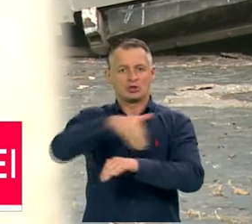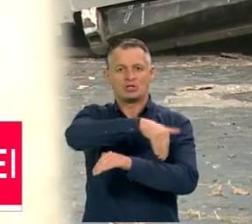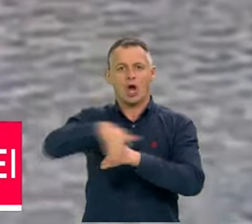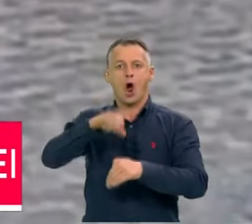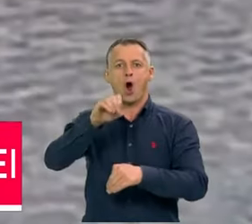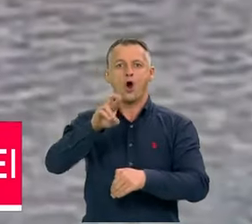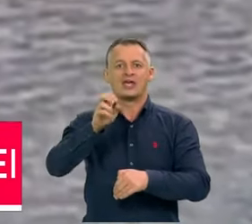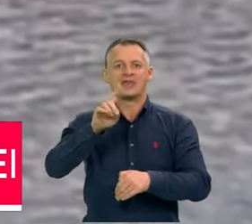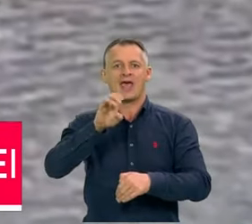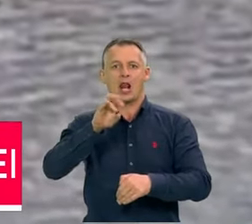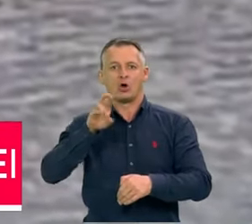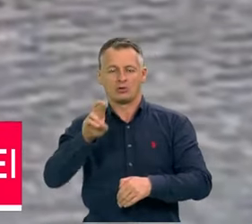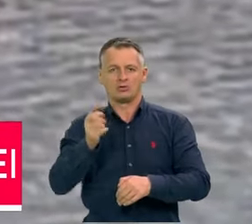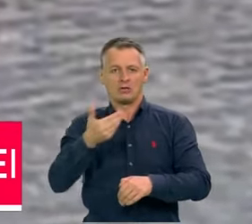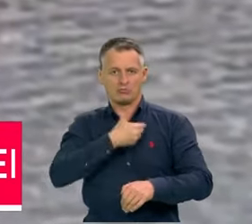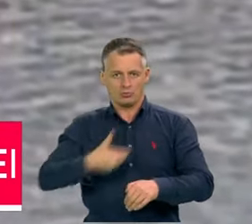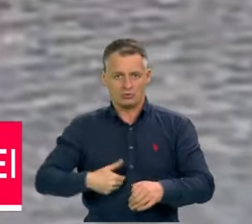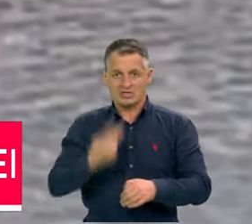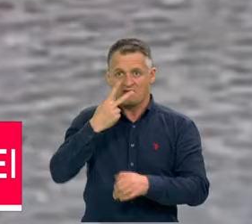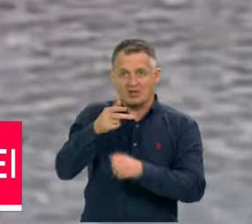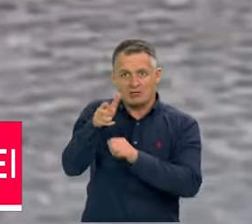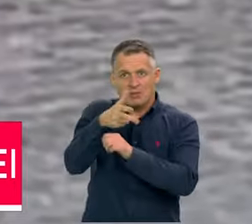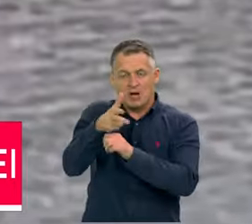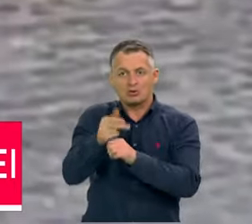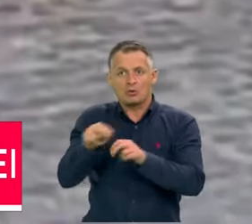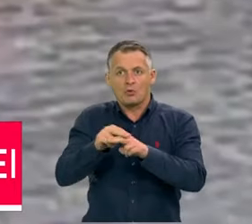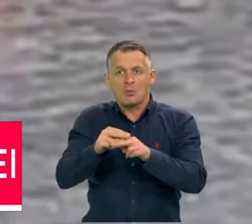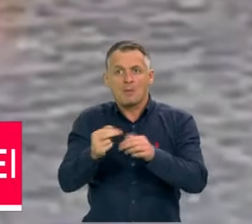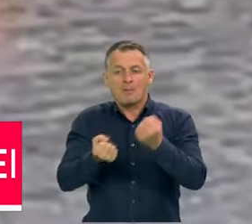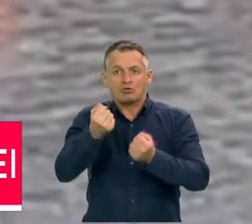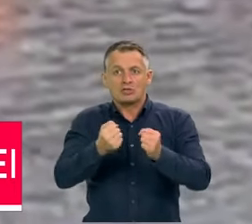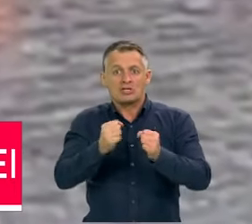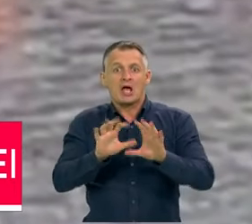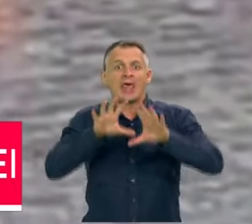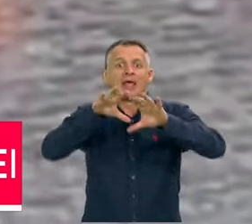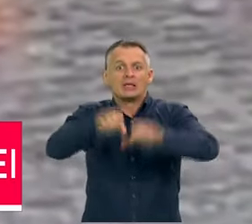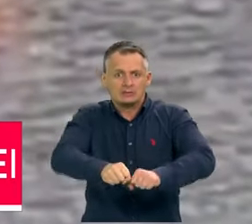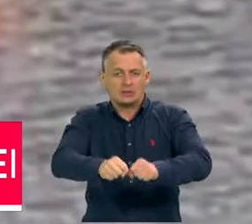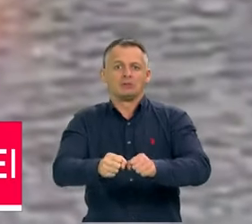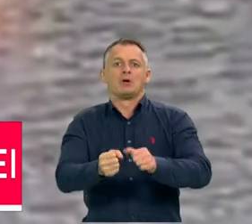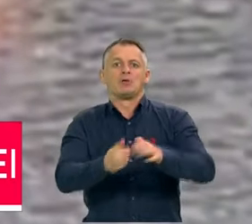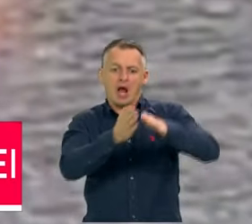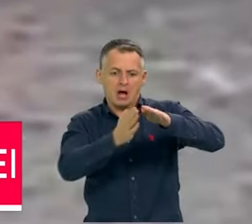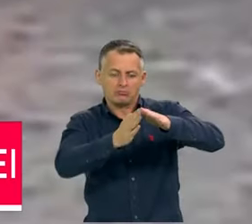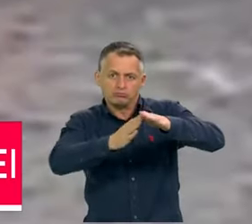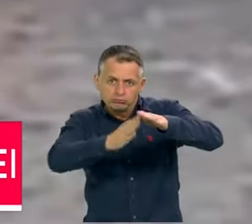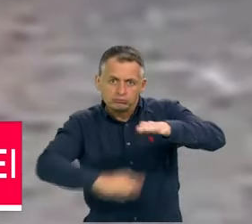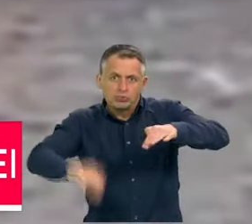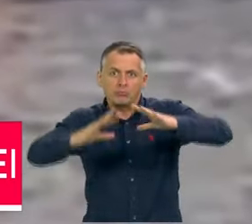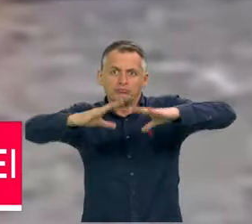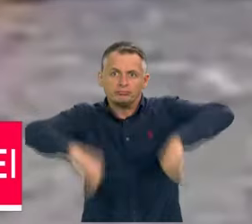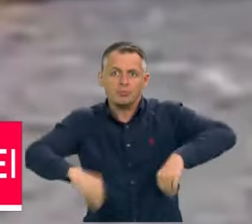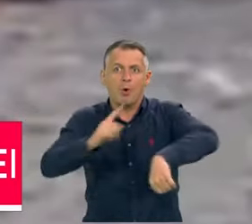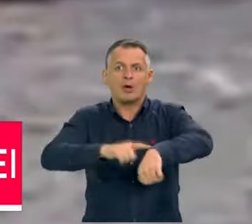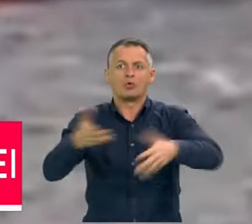capitală în imagini se vede Cum autoturismul este înghițit aproape în totalitate de craterul din asfalt este momentul dramatic